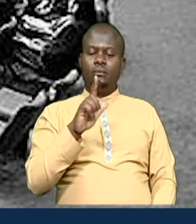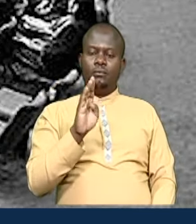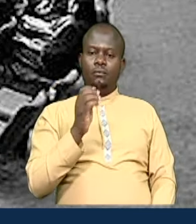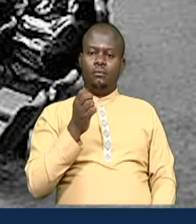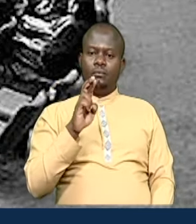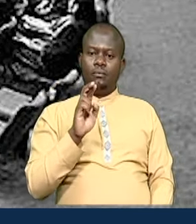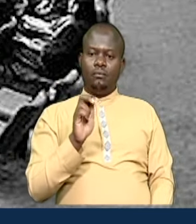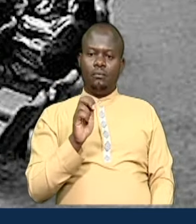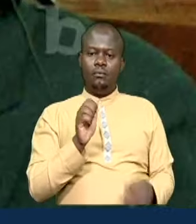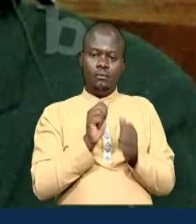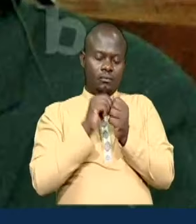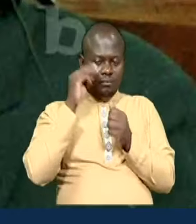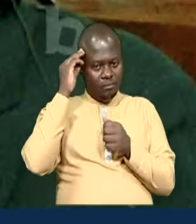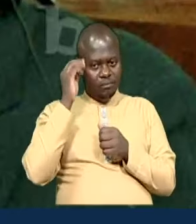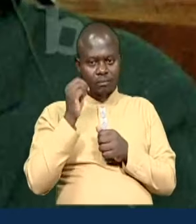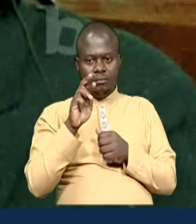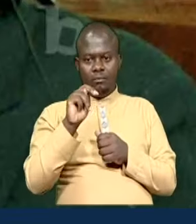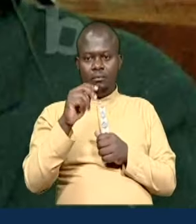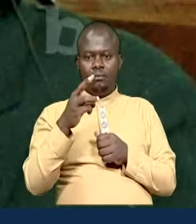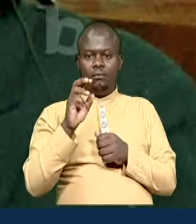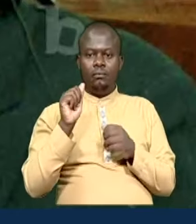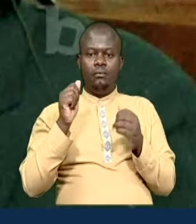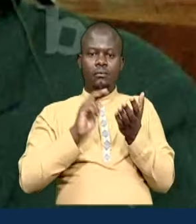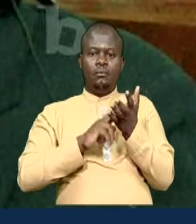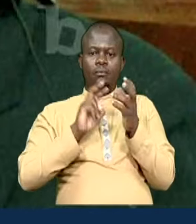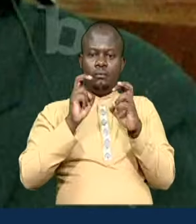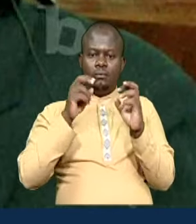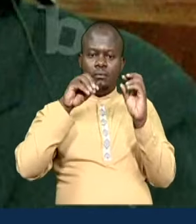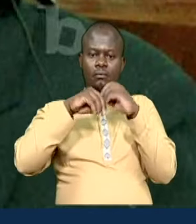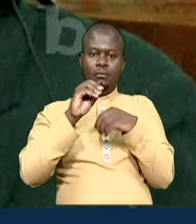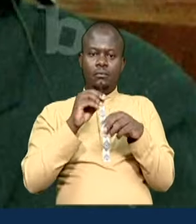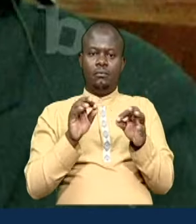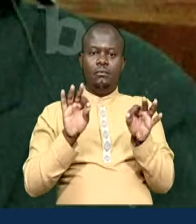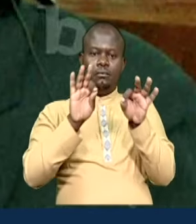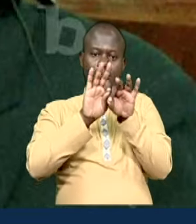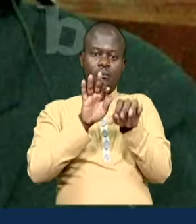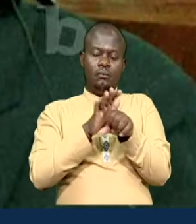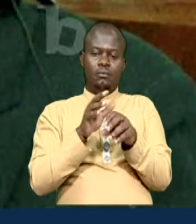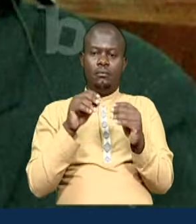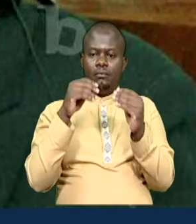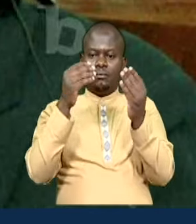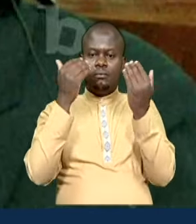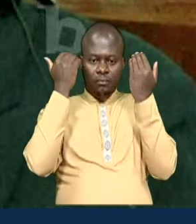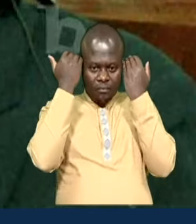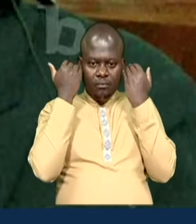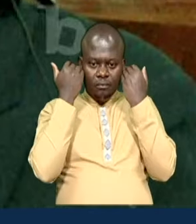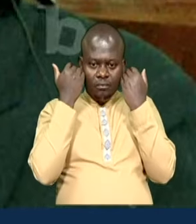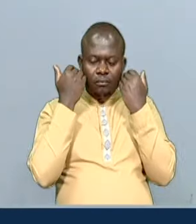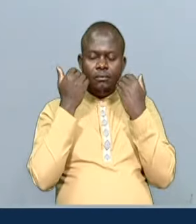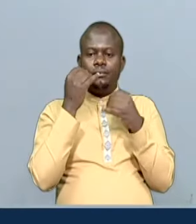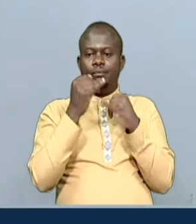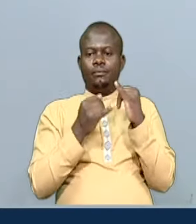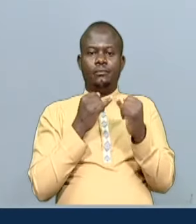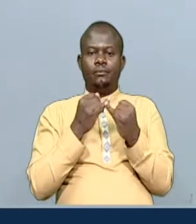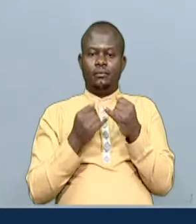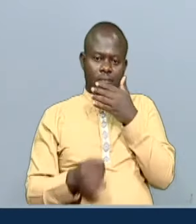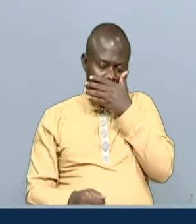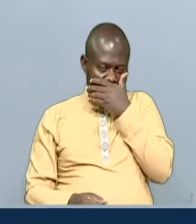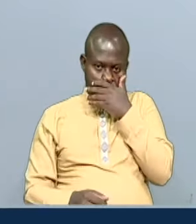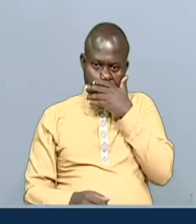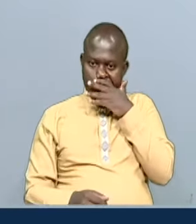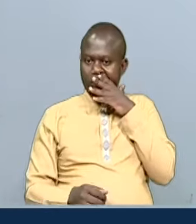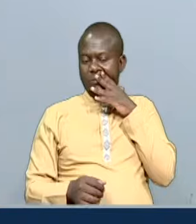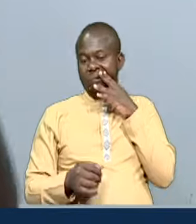na Maitre Murangwa bemeranya ko hari umusanzu w'ingenzi watanzwe mu butabera n'uru rukiko mpuzamahanga. Ntago